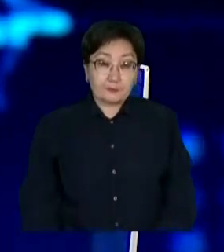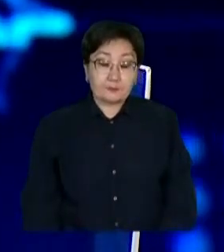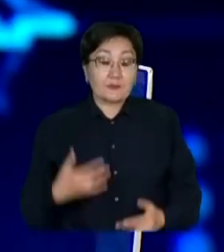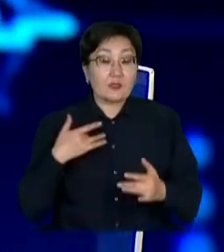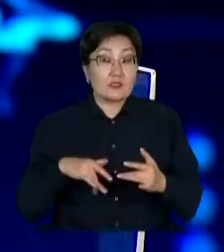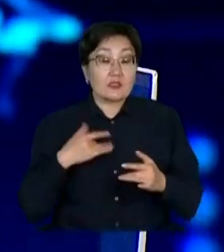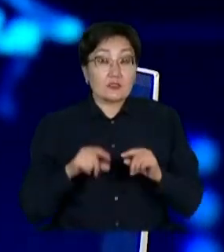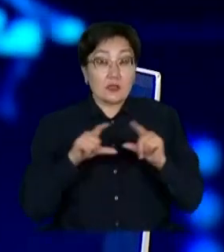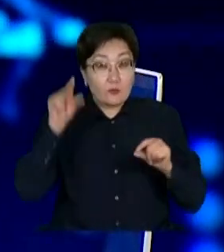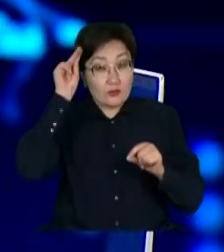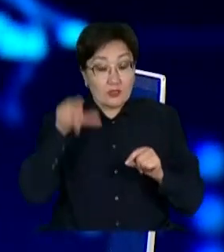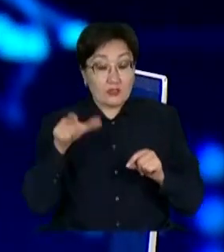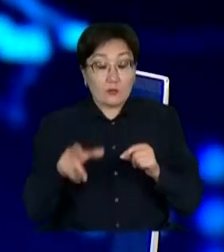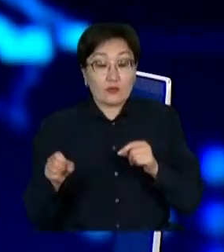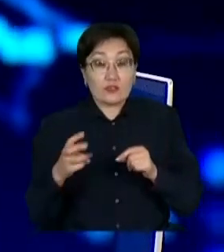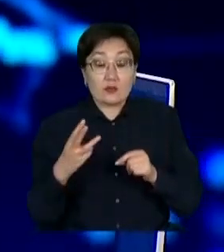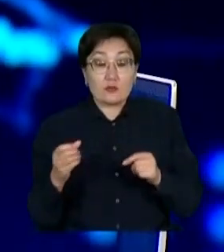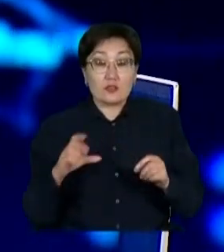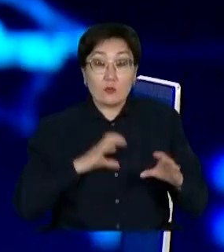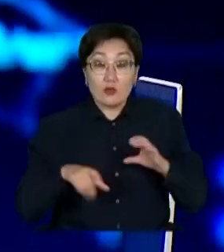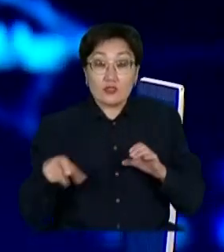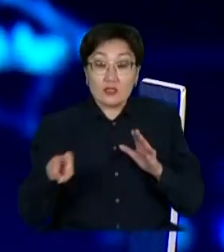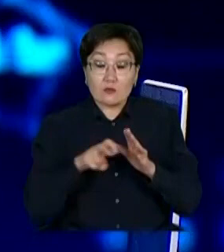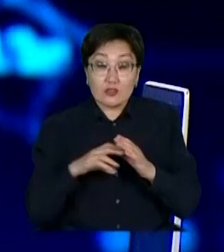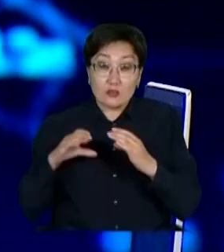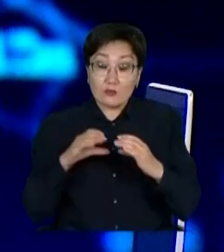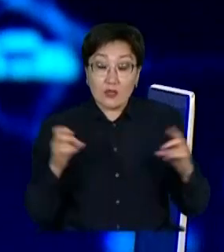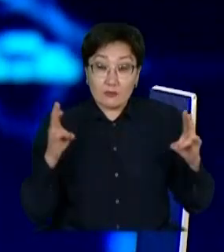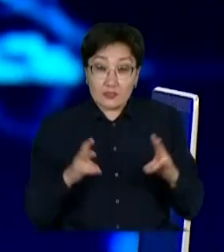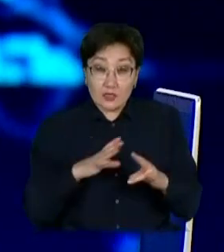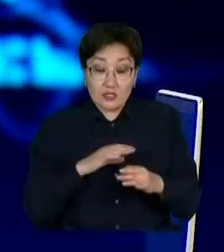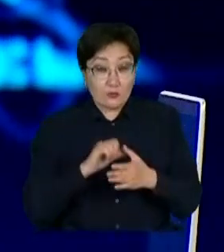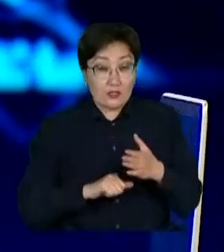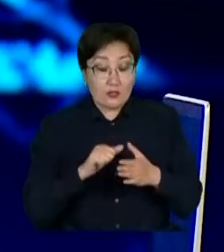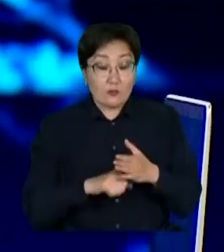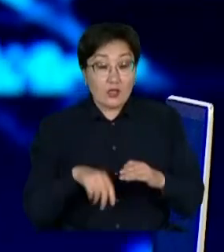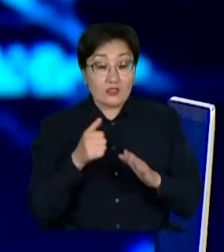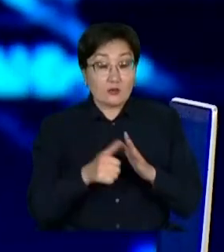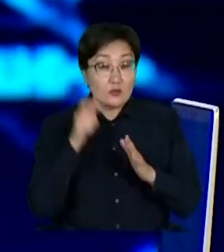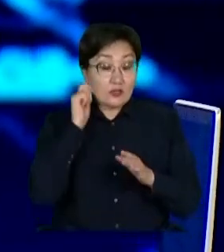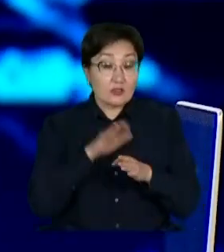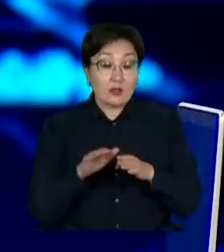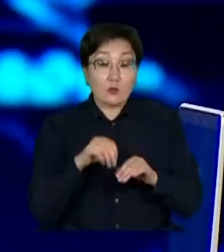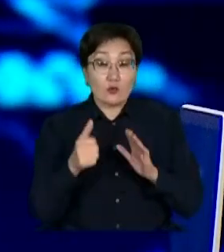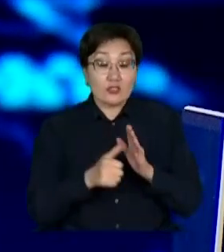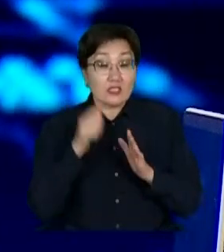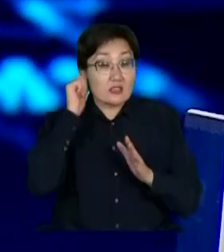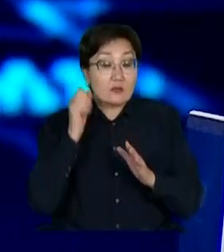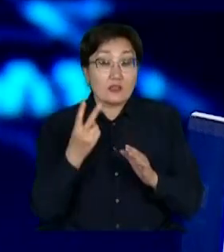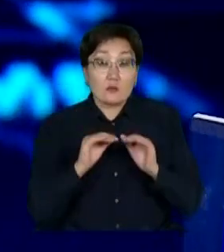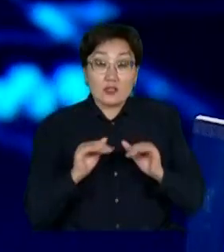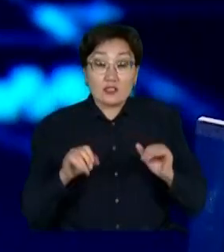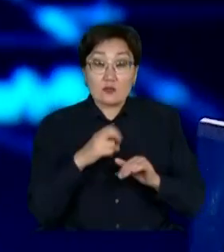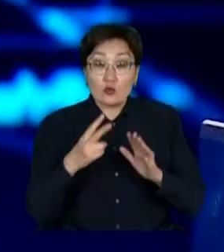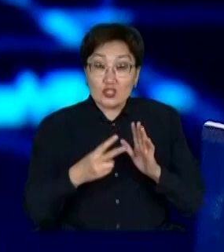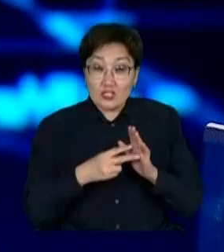Жамбылда мектеп оқушысы мен бірнеше студент отырған автокөлік апатқа ұшырады. Салдарынан кәмелетке толмаған 16 жастағы екі бала мен